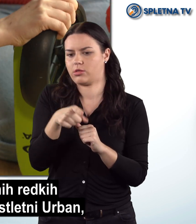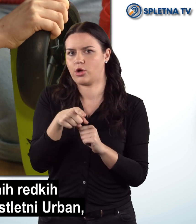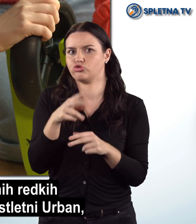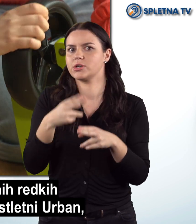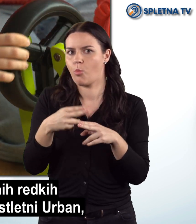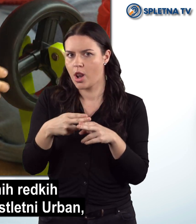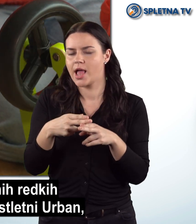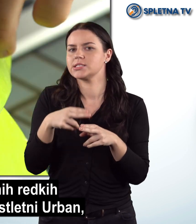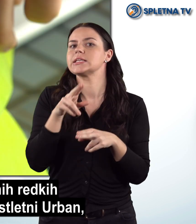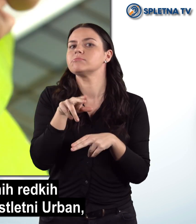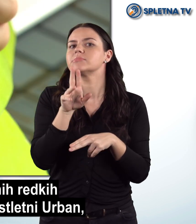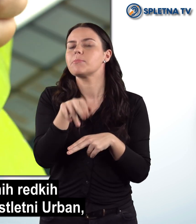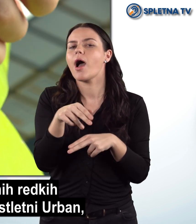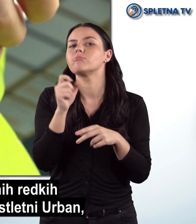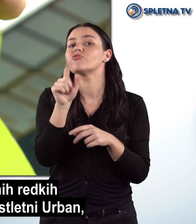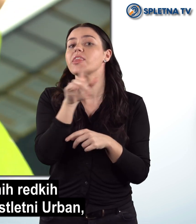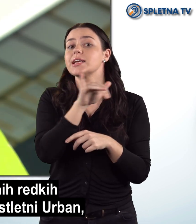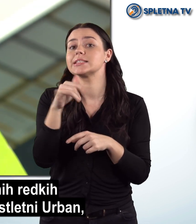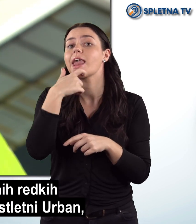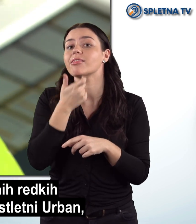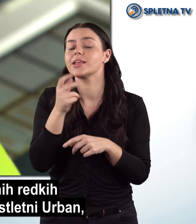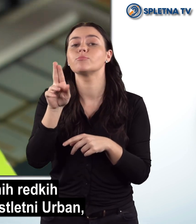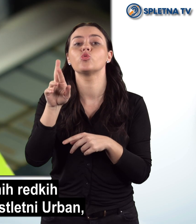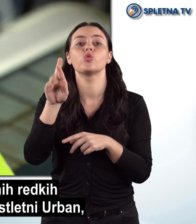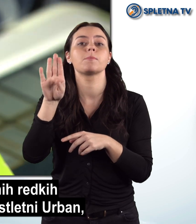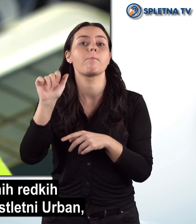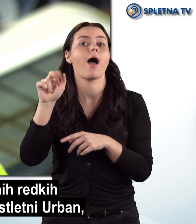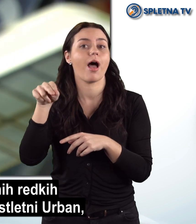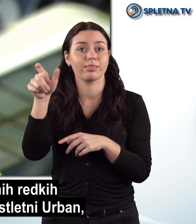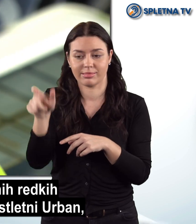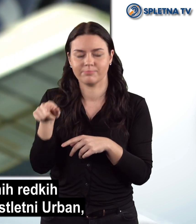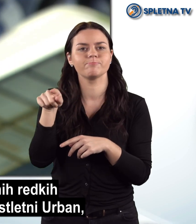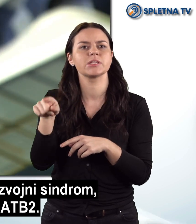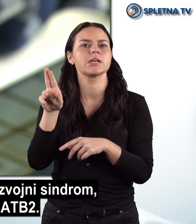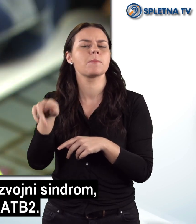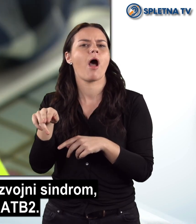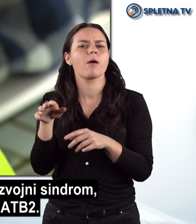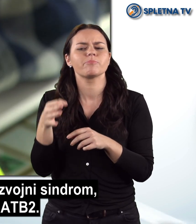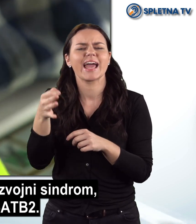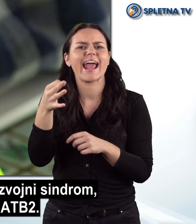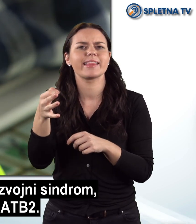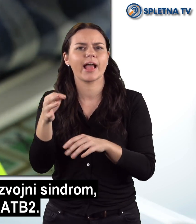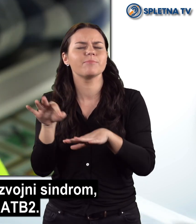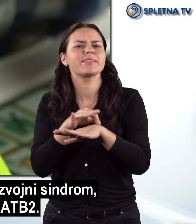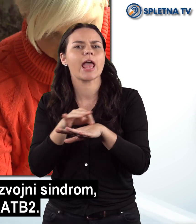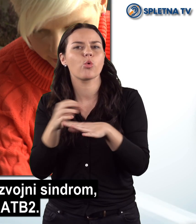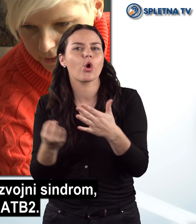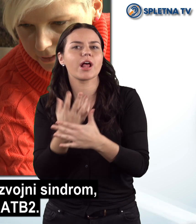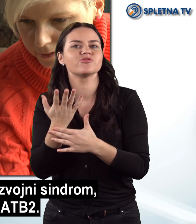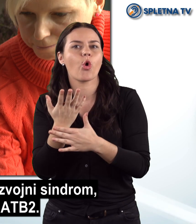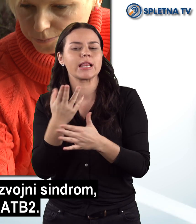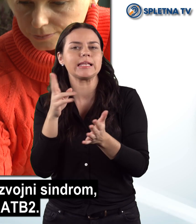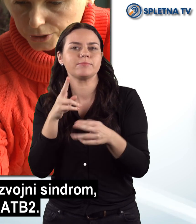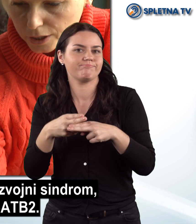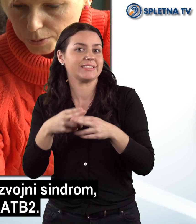Z eno od takšnih redkih bolezni živi 12-letni Urban, ki ima redek nevrorazvojni sindrom,